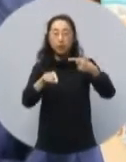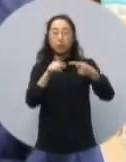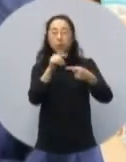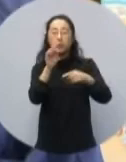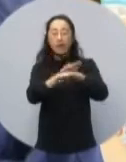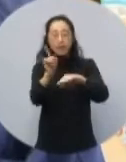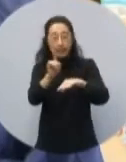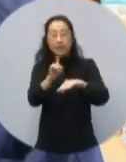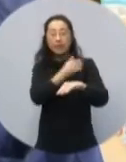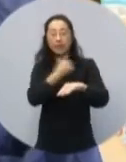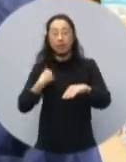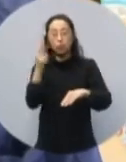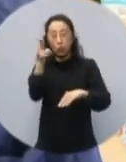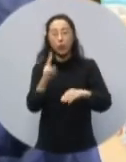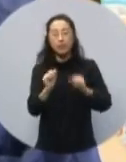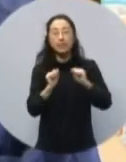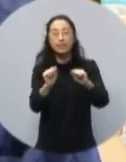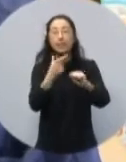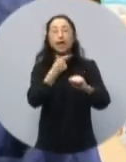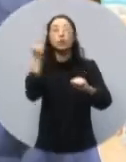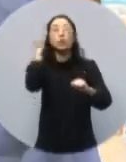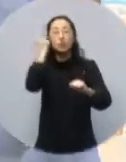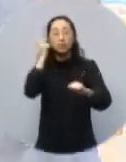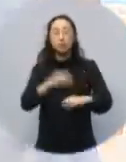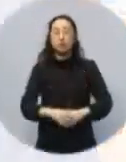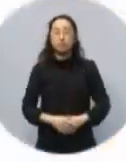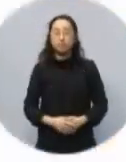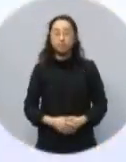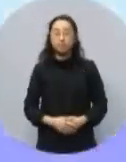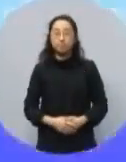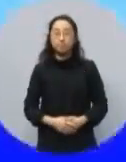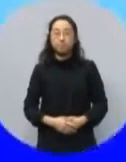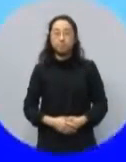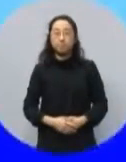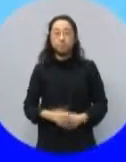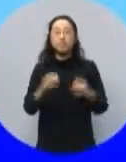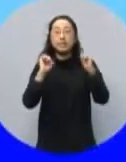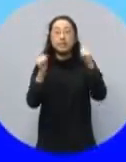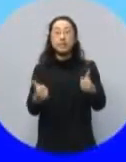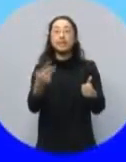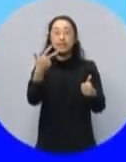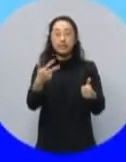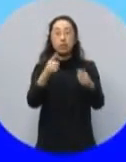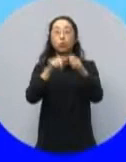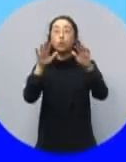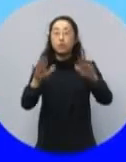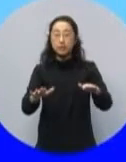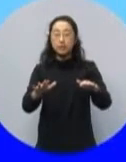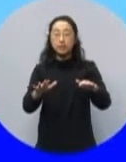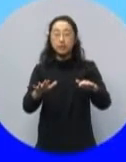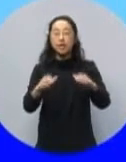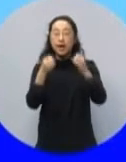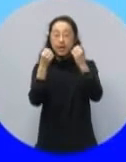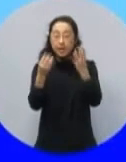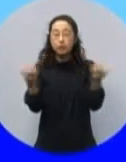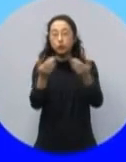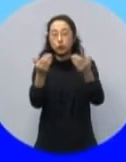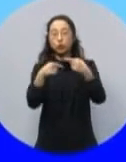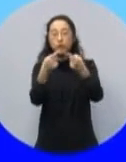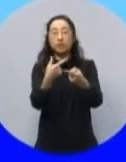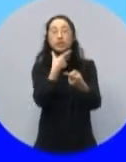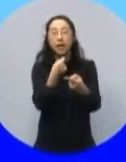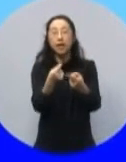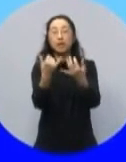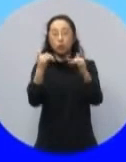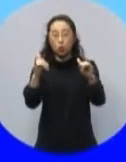できるようにしていきたいと思います。 市では 今年も新たに就職を希望する人